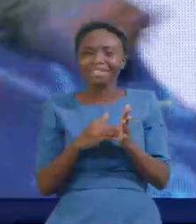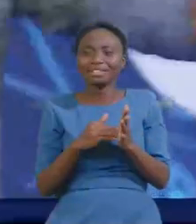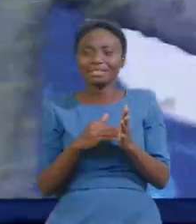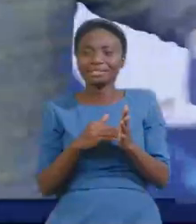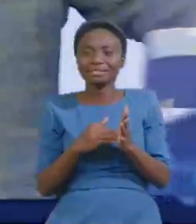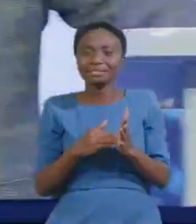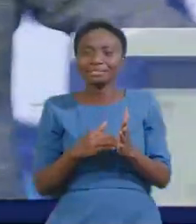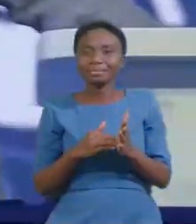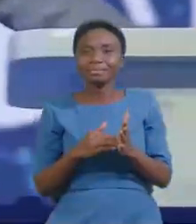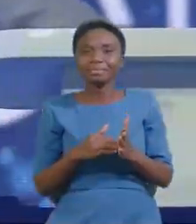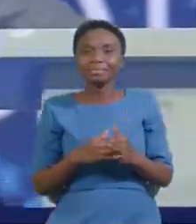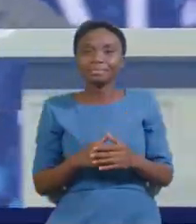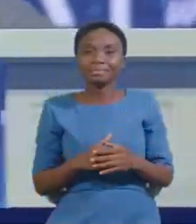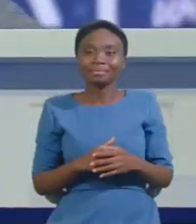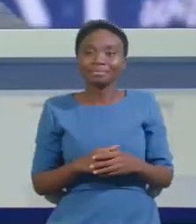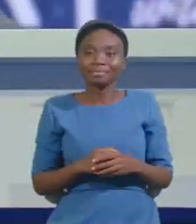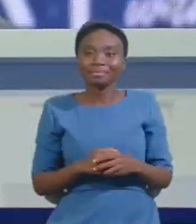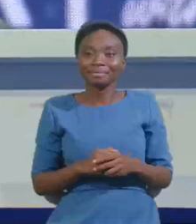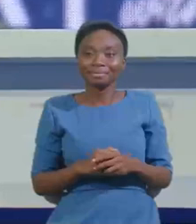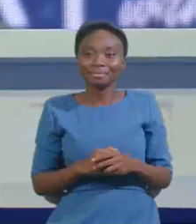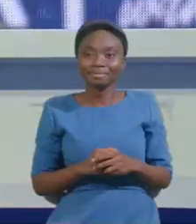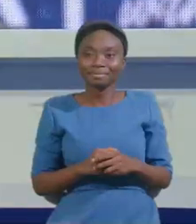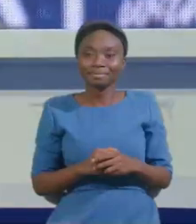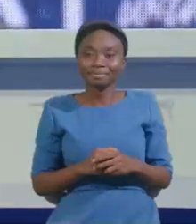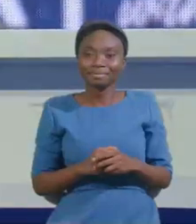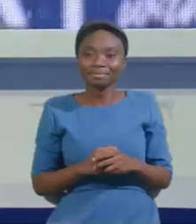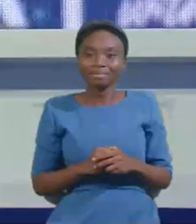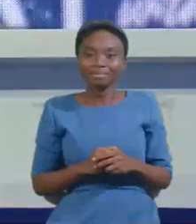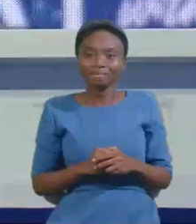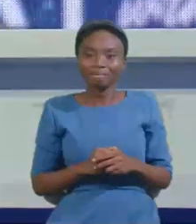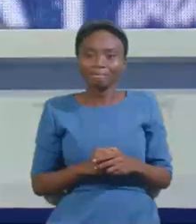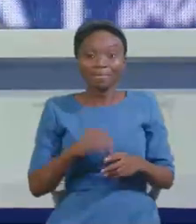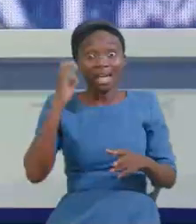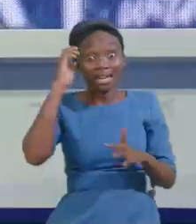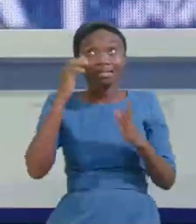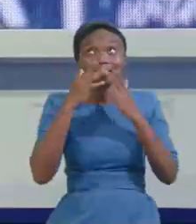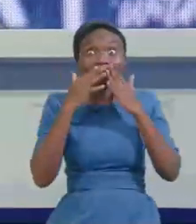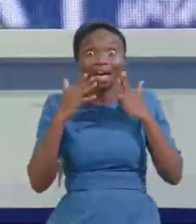Et il te regarde face à face, il sourit et mentionne ton nom.